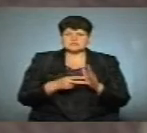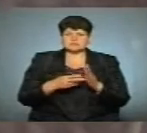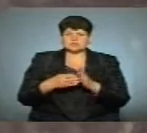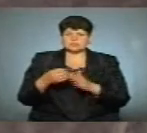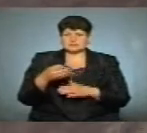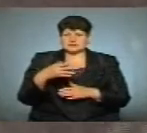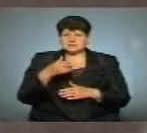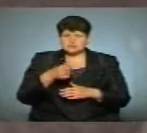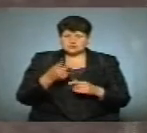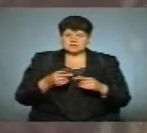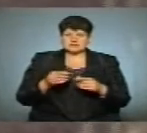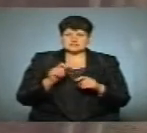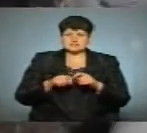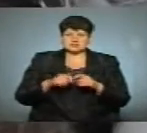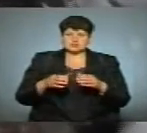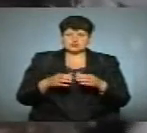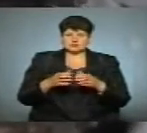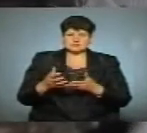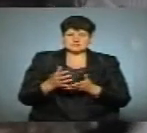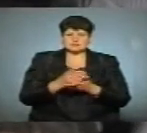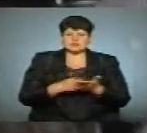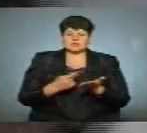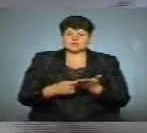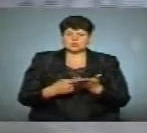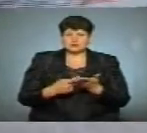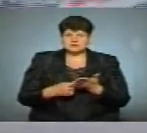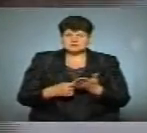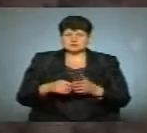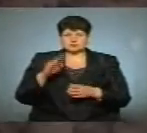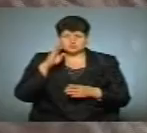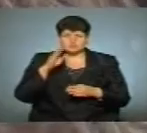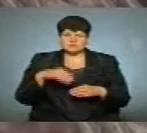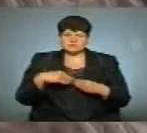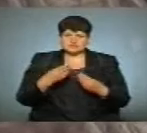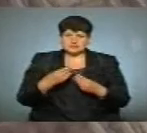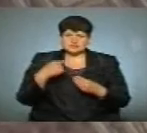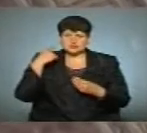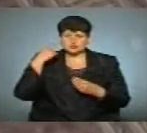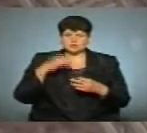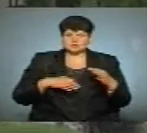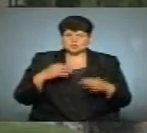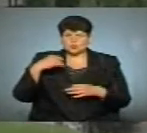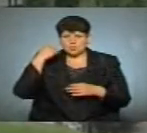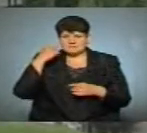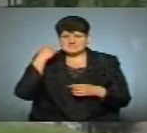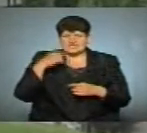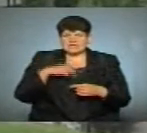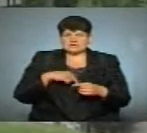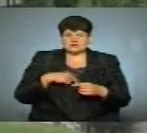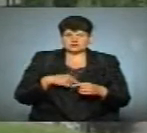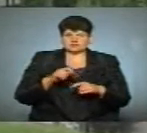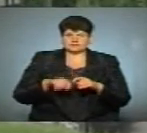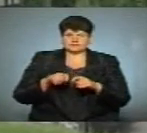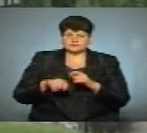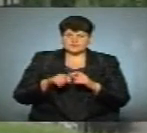років. Слідчо-оперативна група зібрала докази з місця нападу. Підозрюваному мають призначити судово-психіатричну експертизу. А це Тернопільська